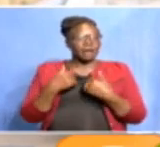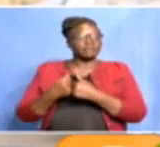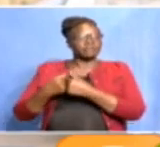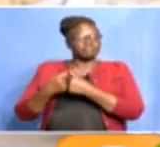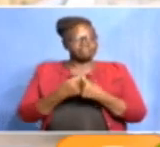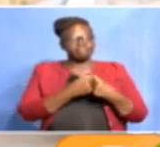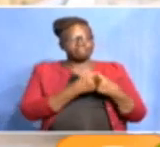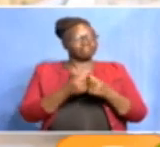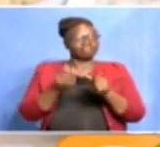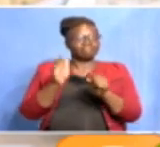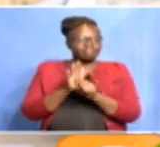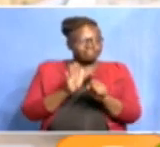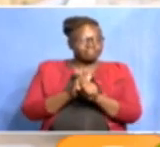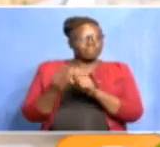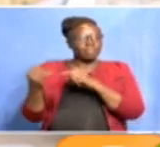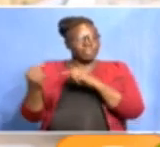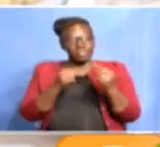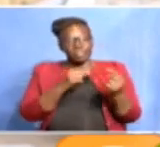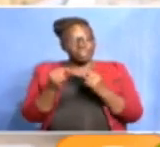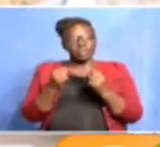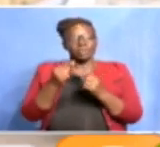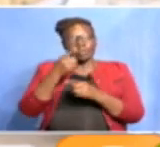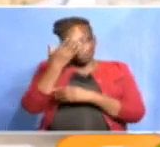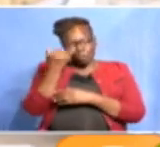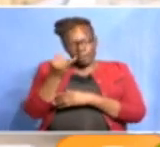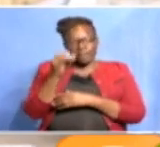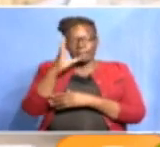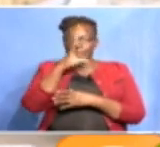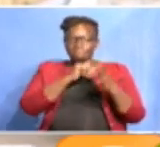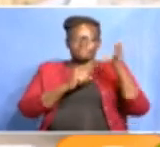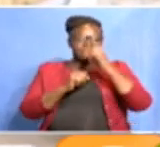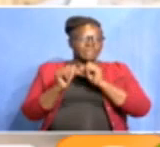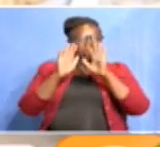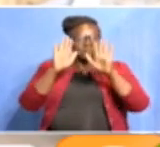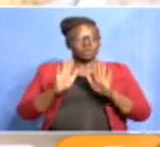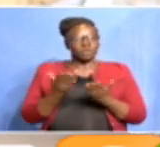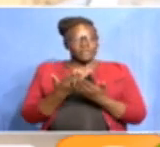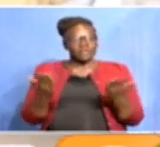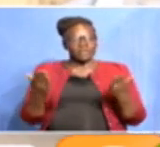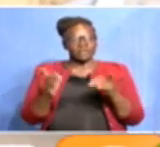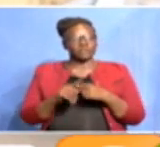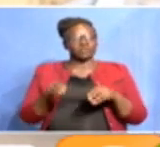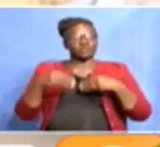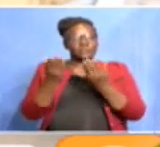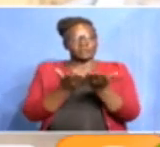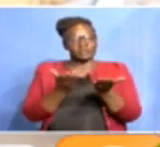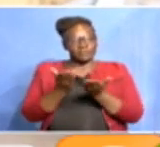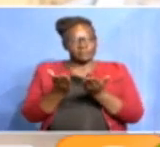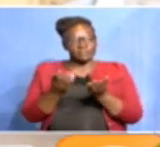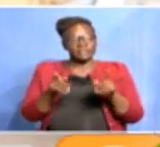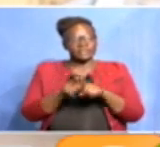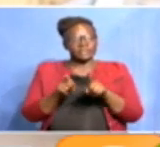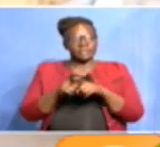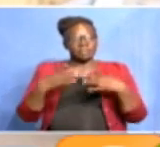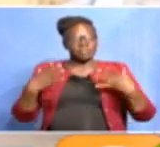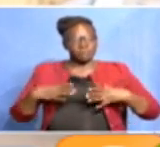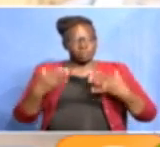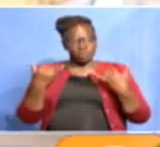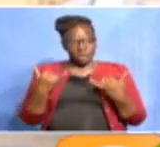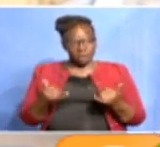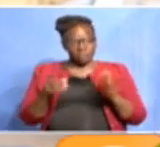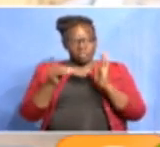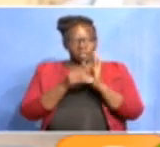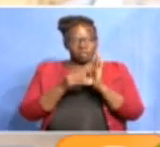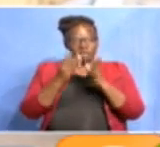ya misukosuko kufuatia upungufu wa vifaa na wanaotoa huduma za matibabu hapa, sasa muungano wa madaktari